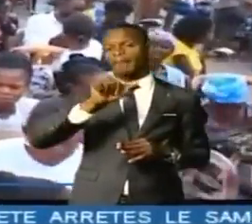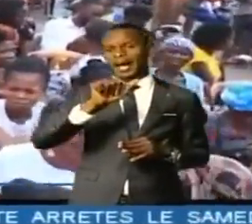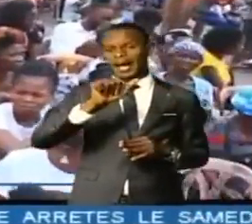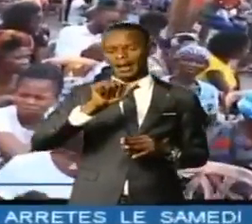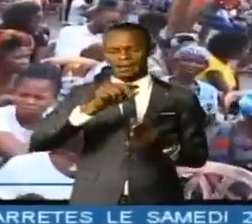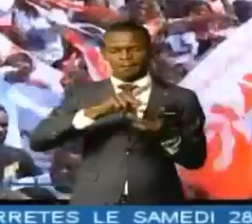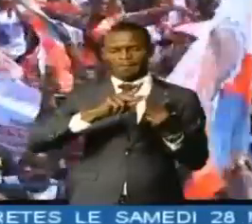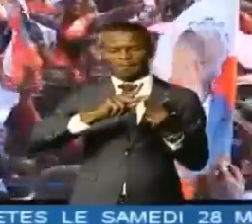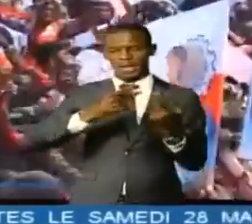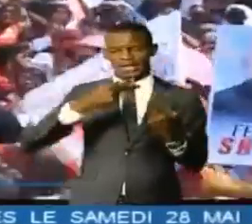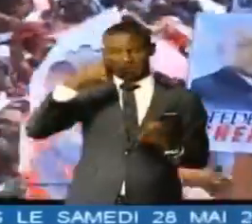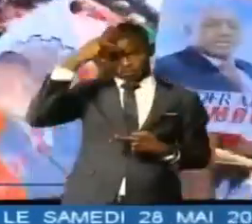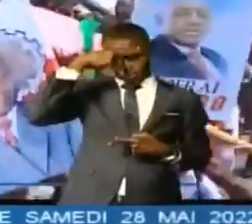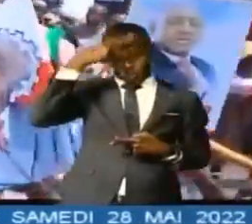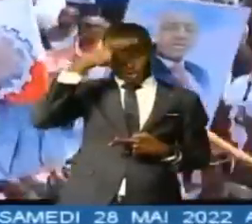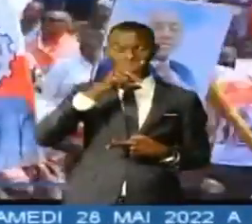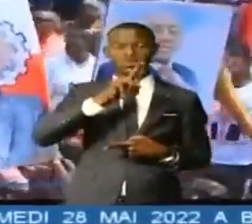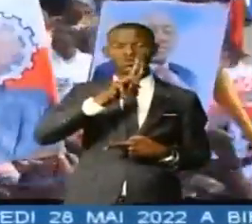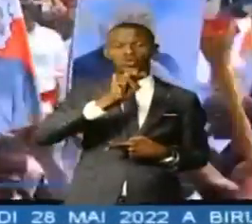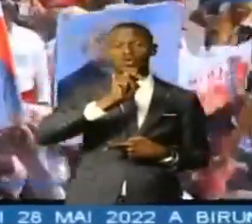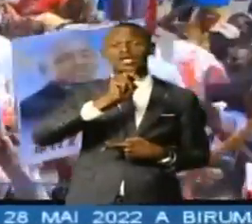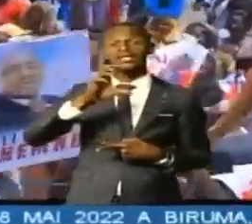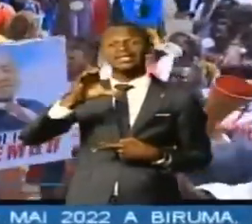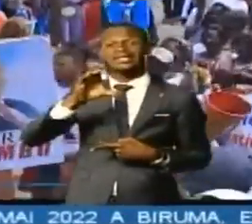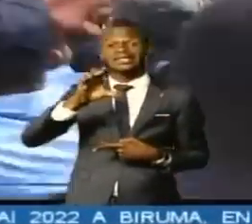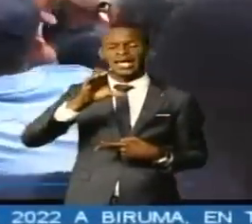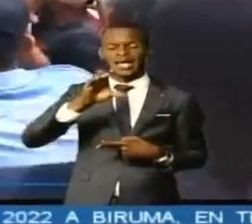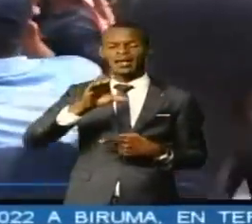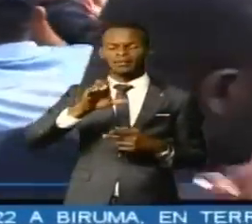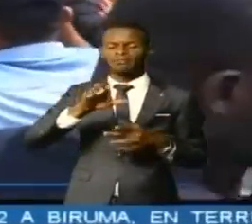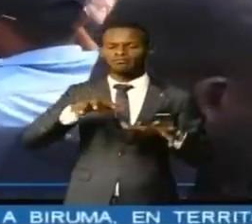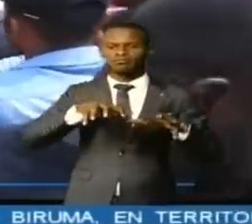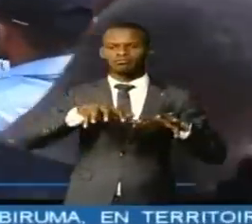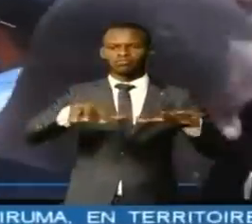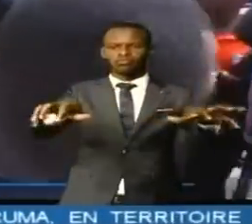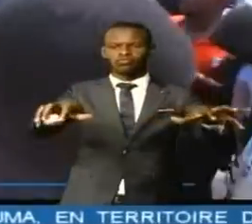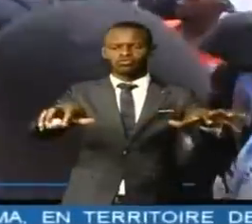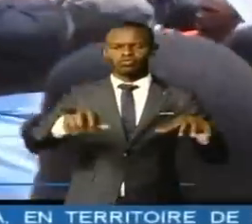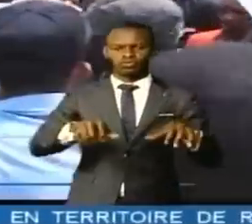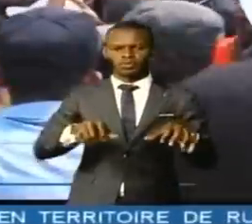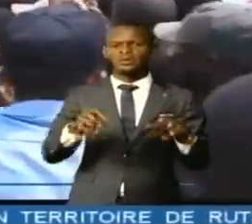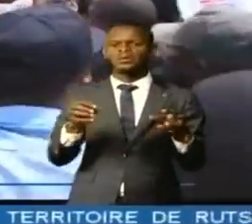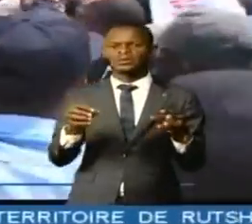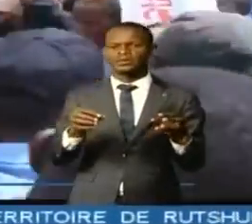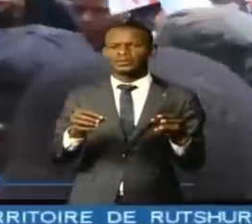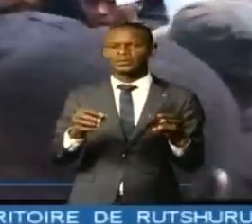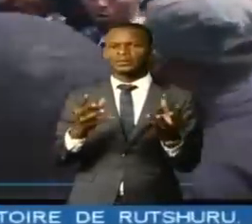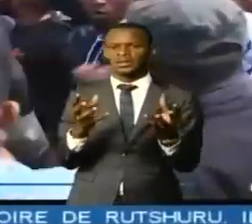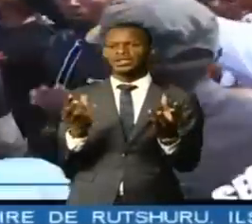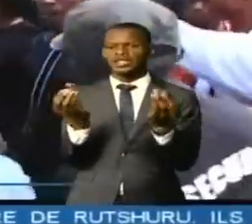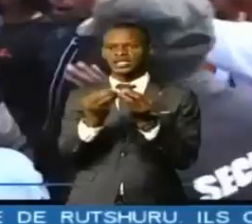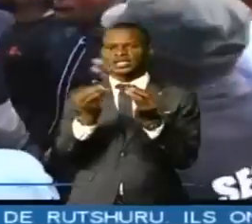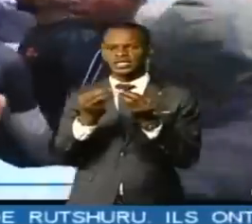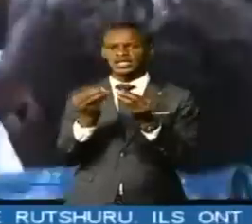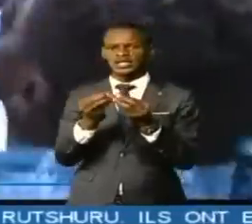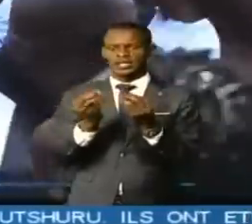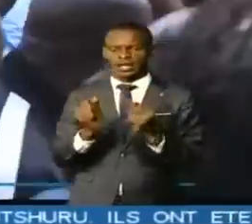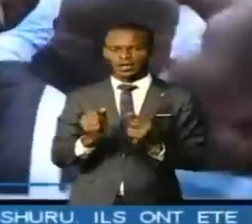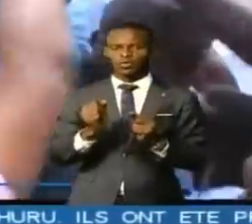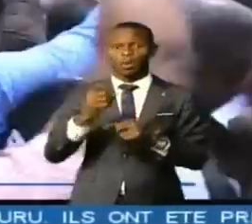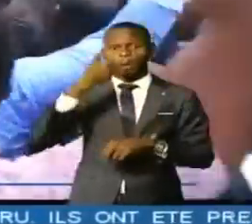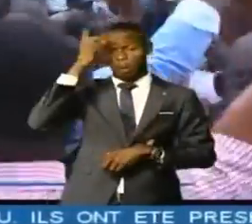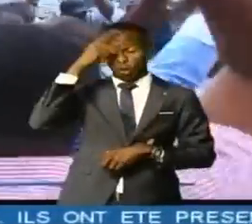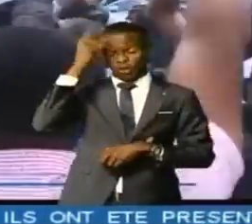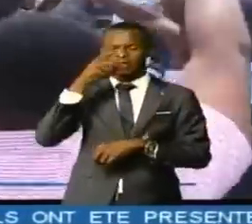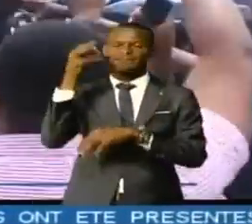sont mobilisés au terrain méfait dans la commune de Lemba pour un rendez-vous politique. Le secrétaire interfédéral adjoint de